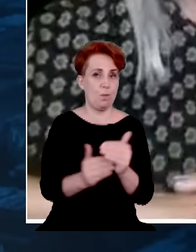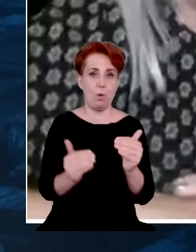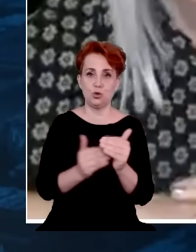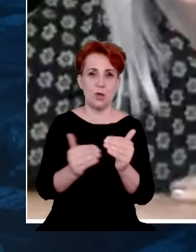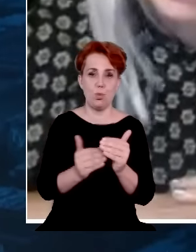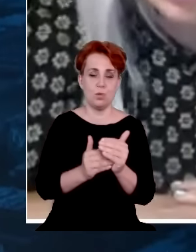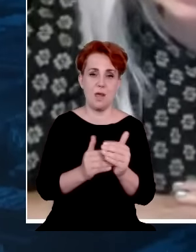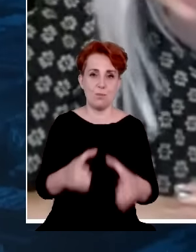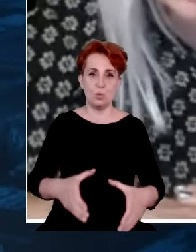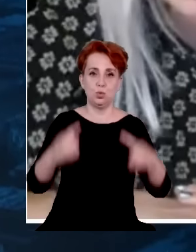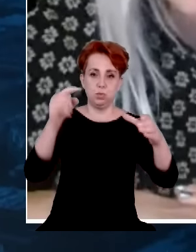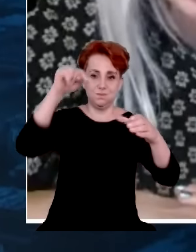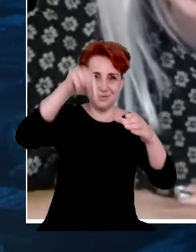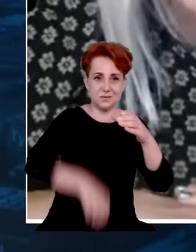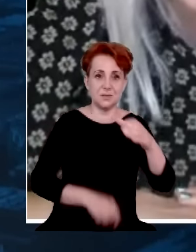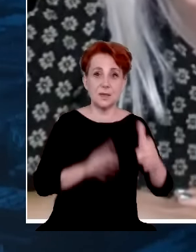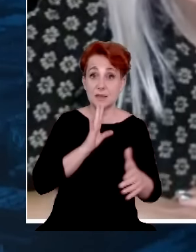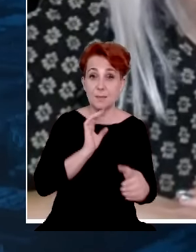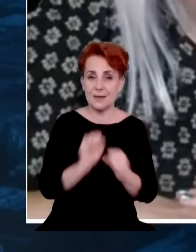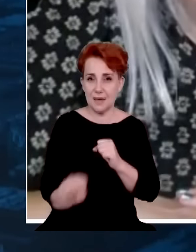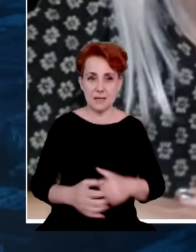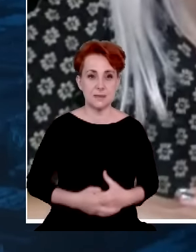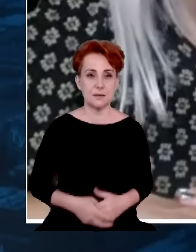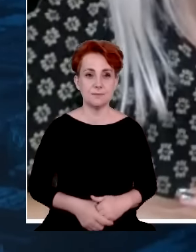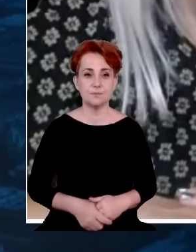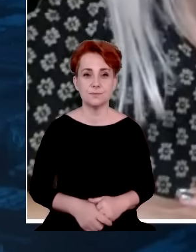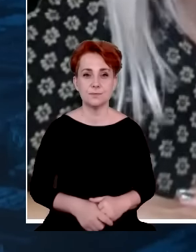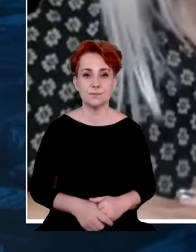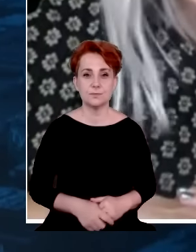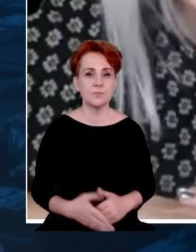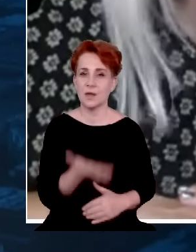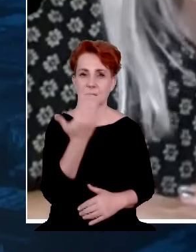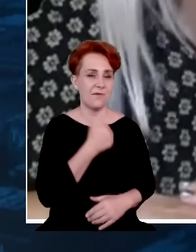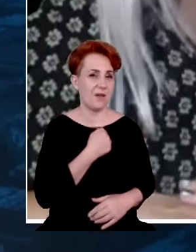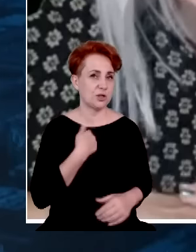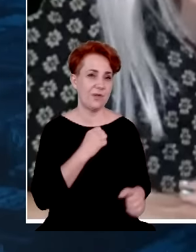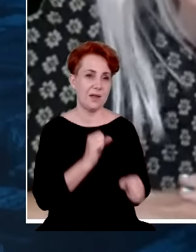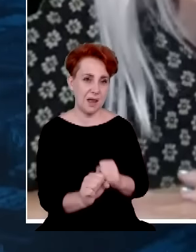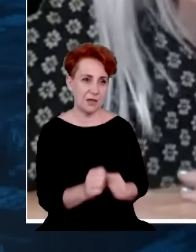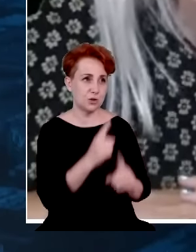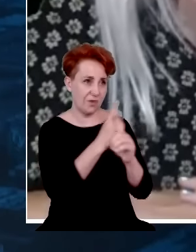w miastach i chyba są wiem czy w Warszawie są czył